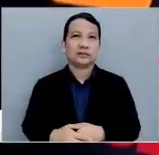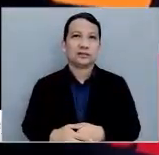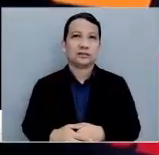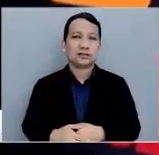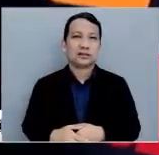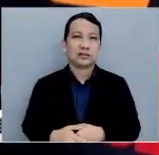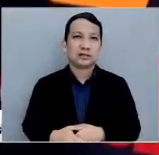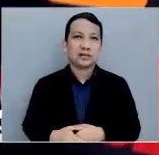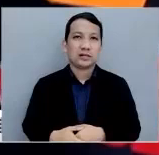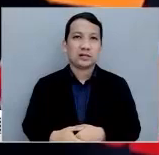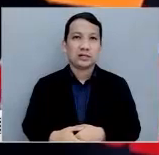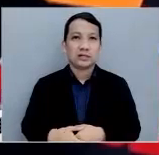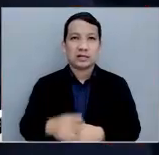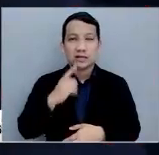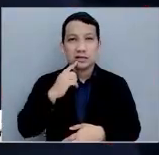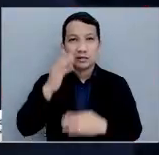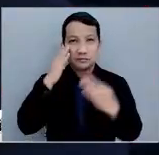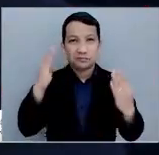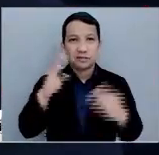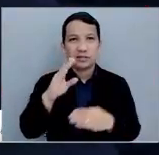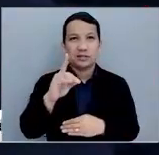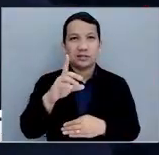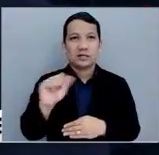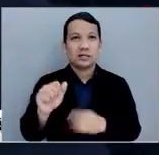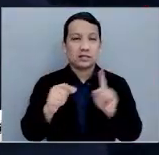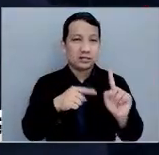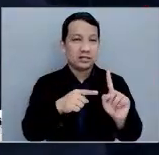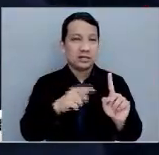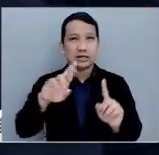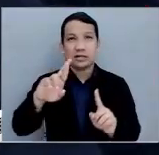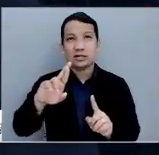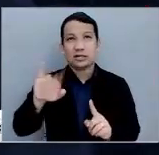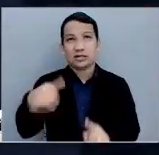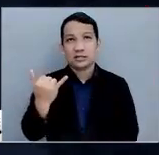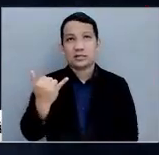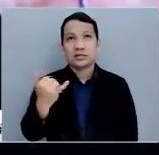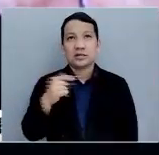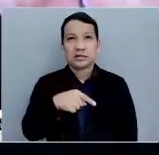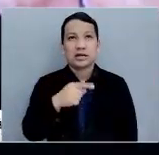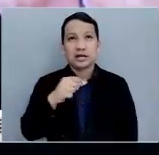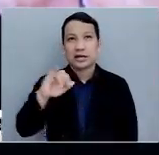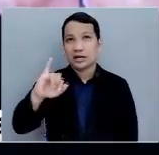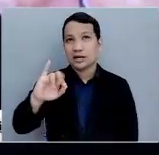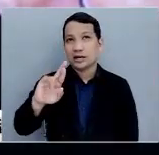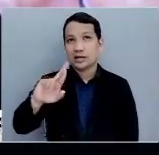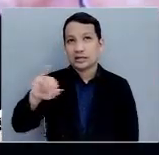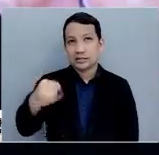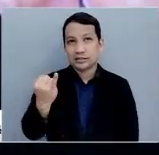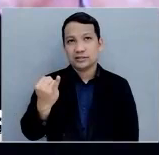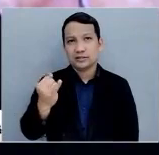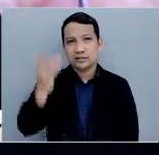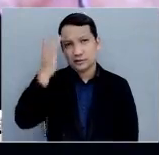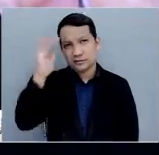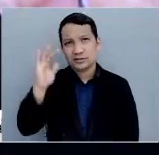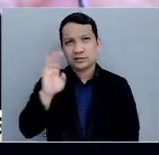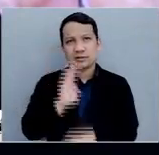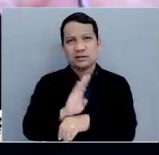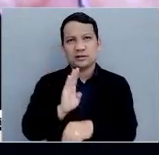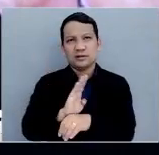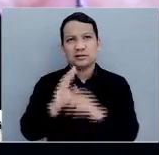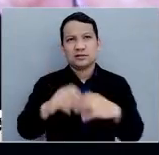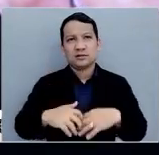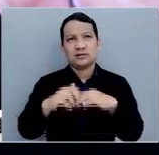Ito ang Big Daddy's Mixed Seafoods na pagmamayari ni kapatid RJ. Bakit ito yung napaisipan mong negosyo,